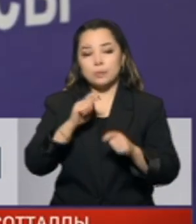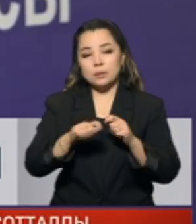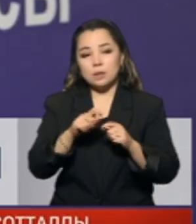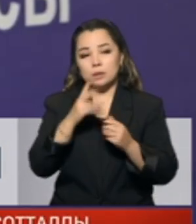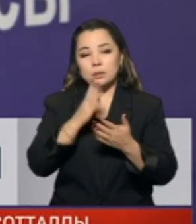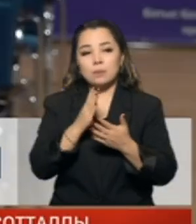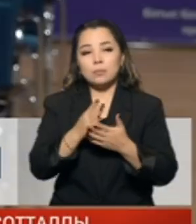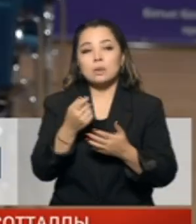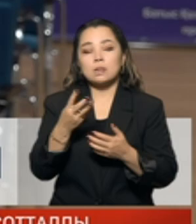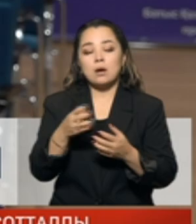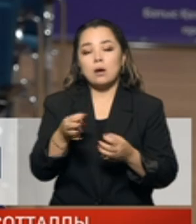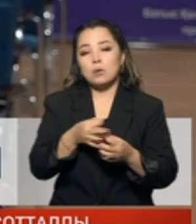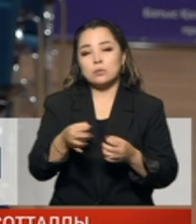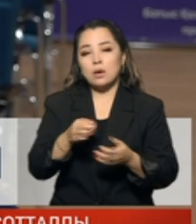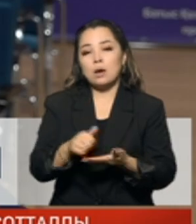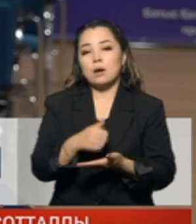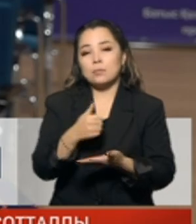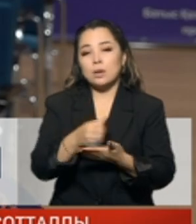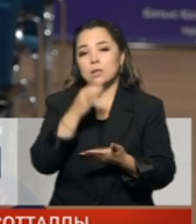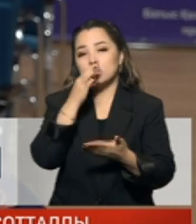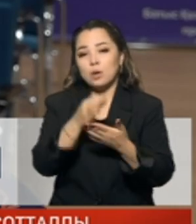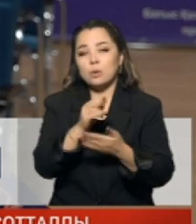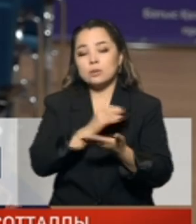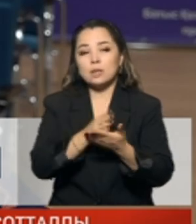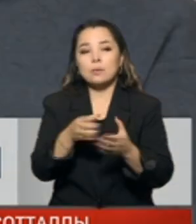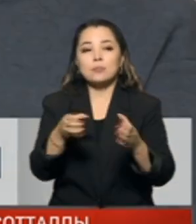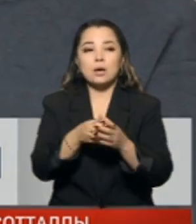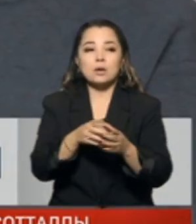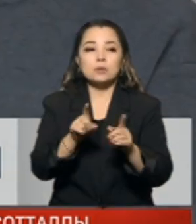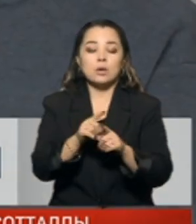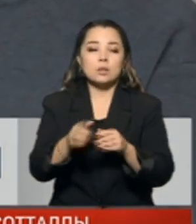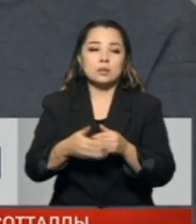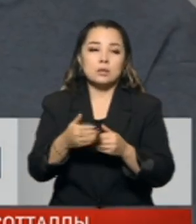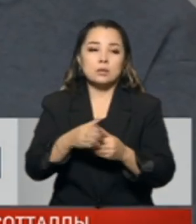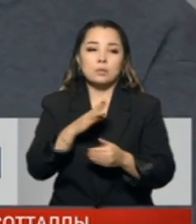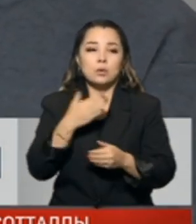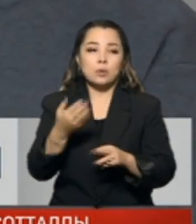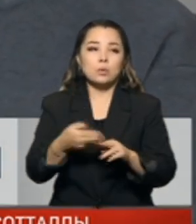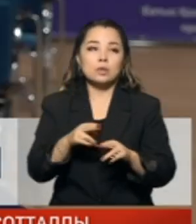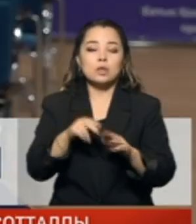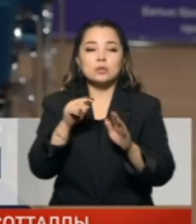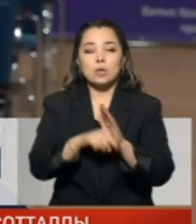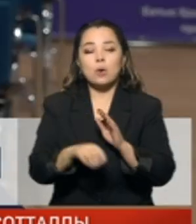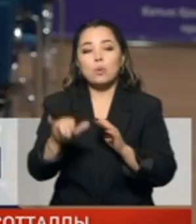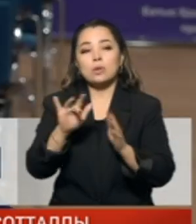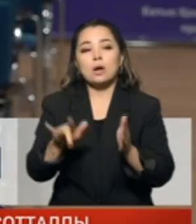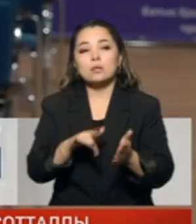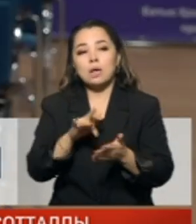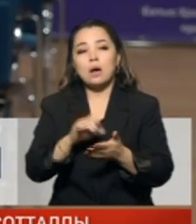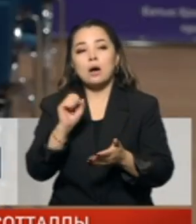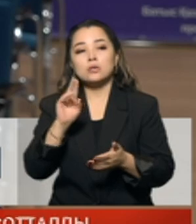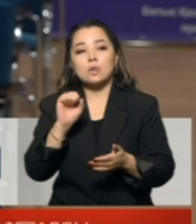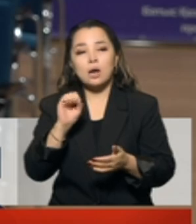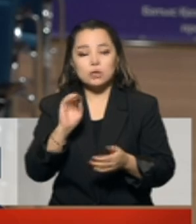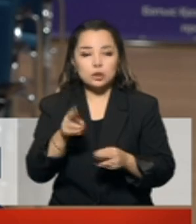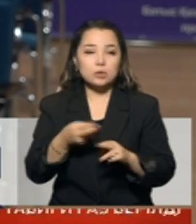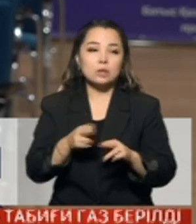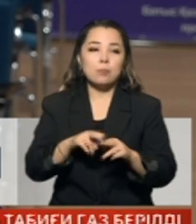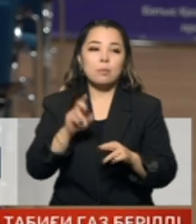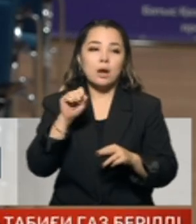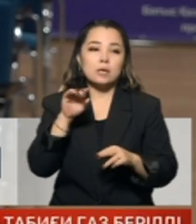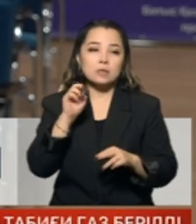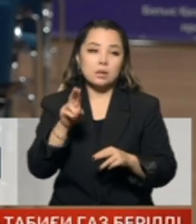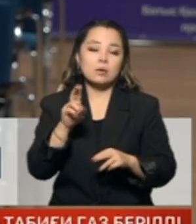болатын. Бірқатар аудан әкімдіктерінің жауапты қызметкерлері жауапкершілікке тартылды. Олардың ішінде Орал қаласы, Ақжайық, Бөрлі,